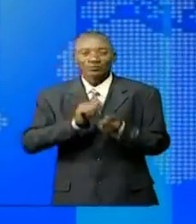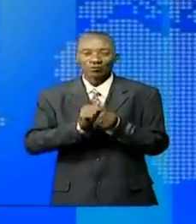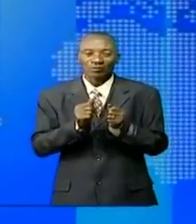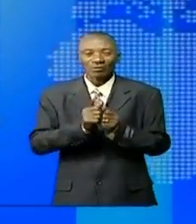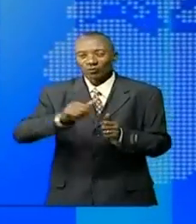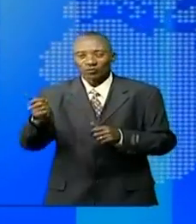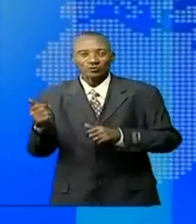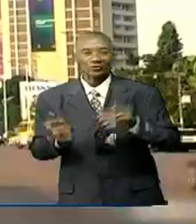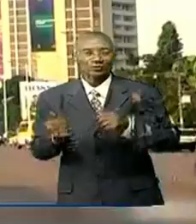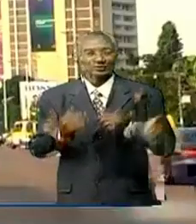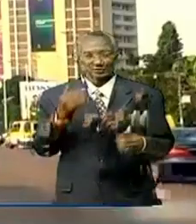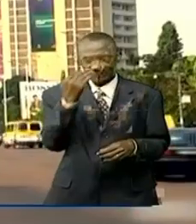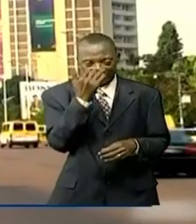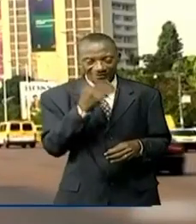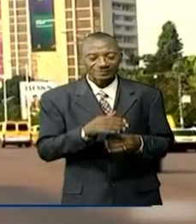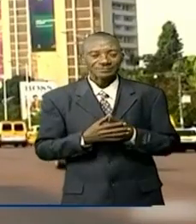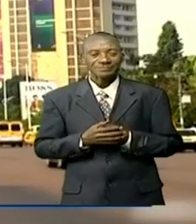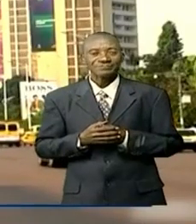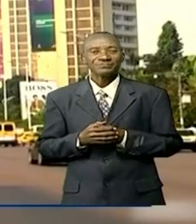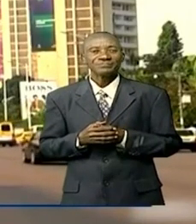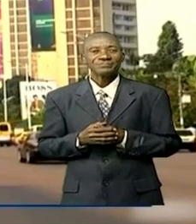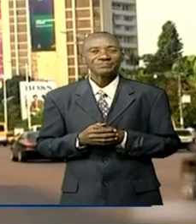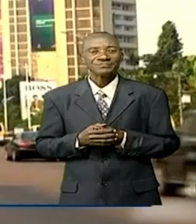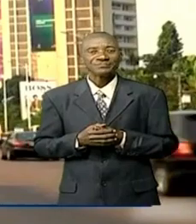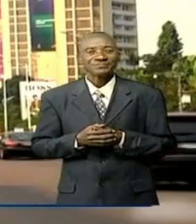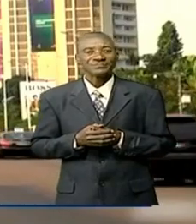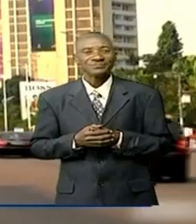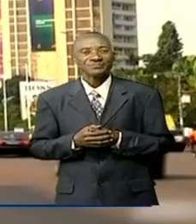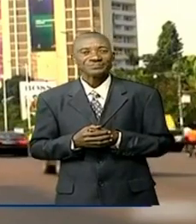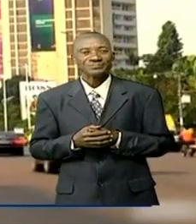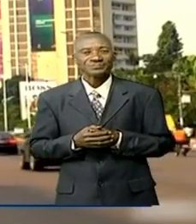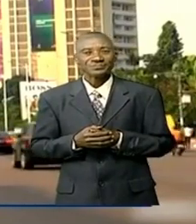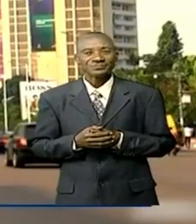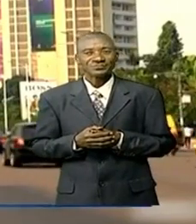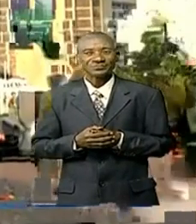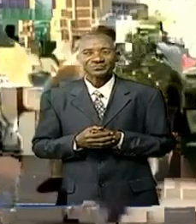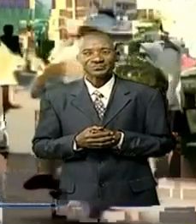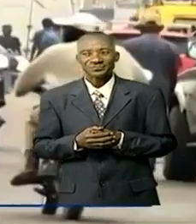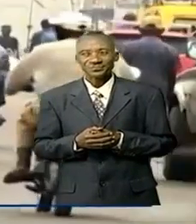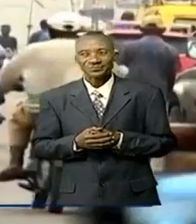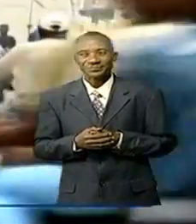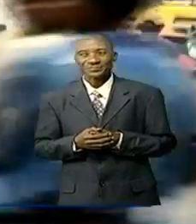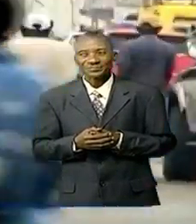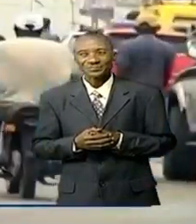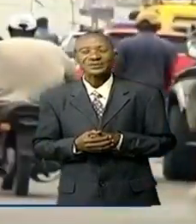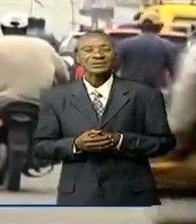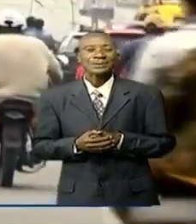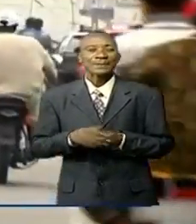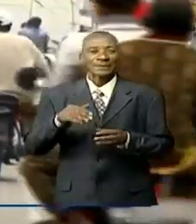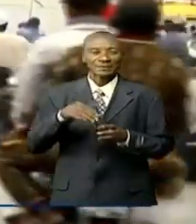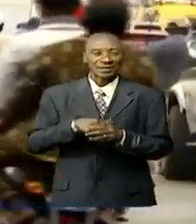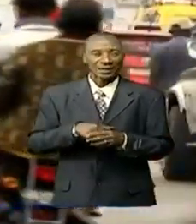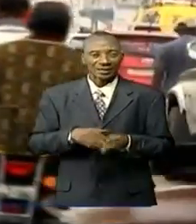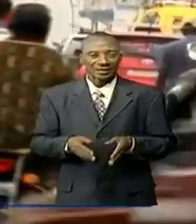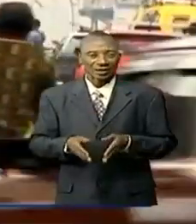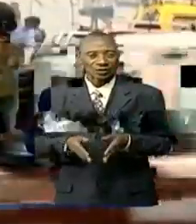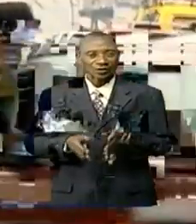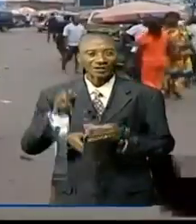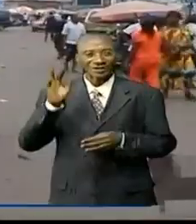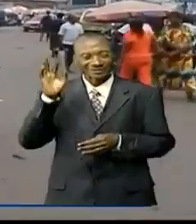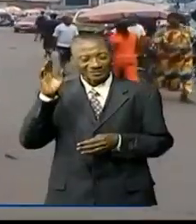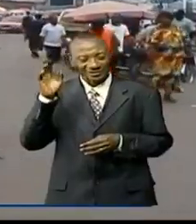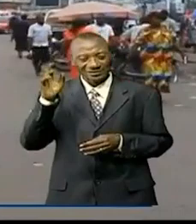d'Iverson Kaboba. Les embouteillages, monstres qui paralysent les routes de Kinshasa, et la responsabilité de la